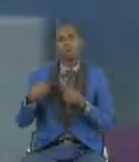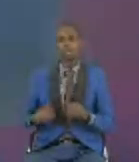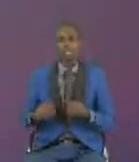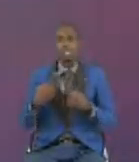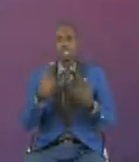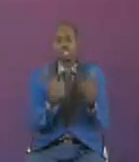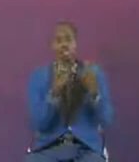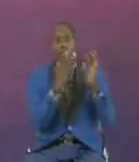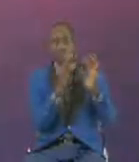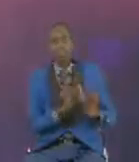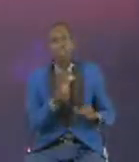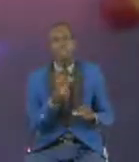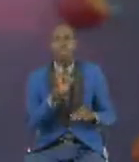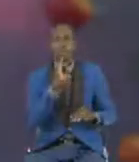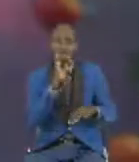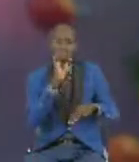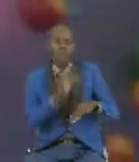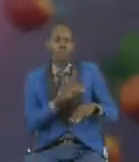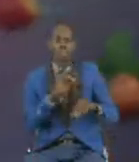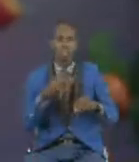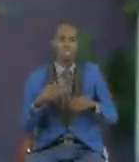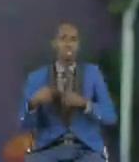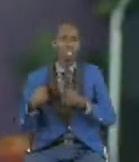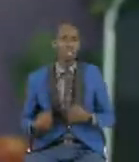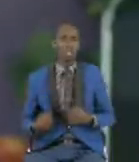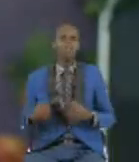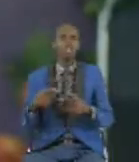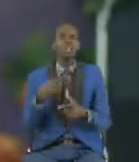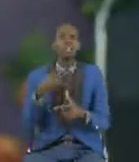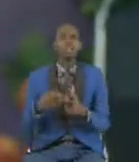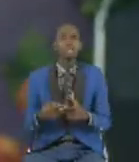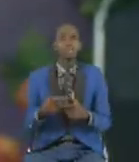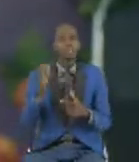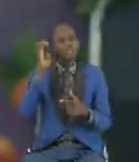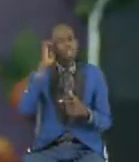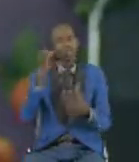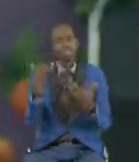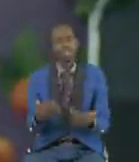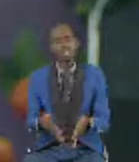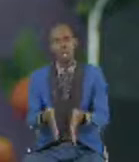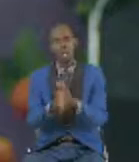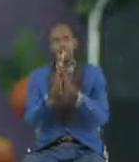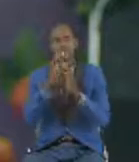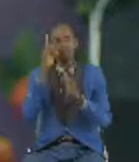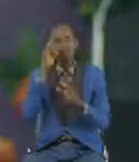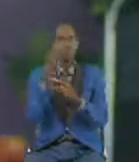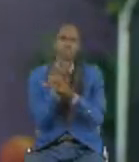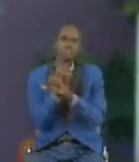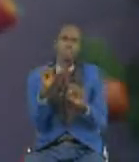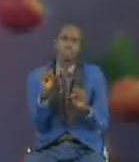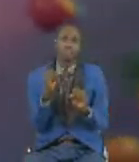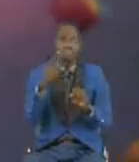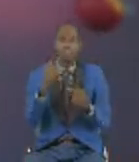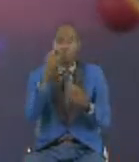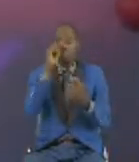Le pécheur a le cœur touché, alors il demande le salut. Le croyant a